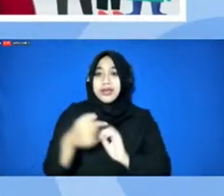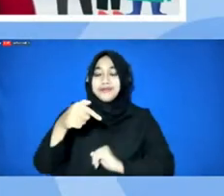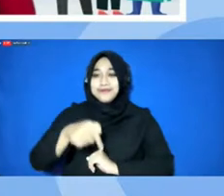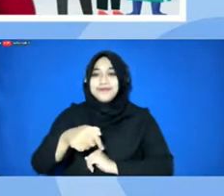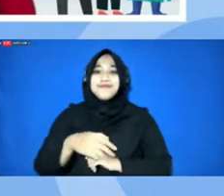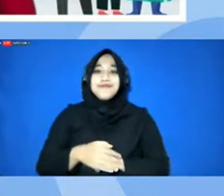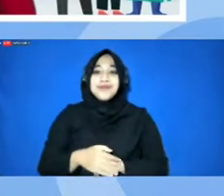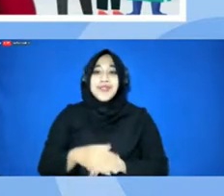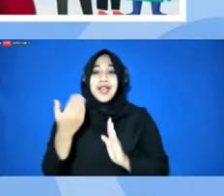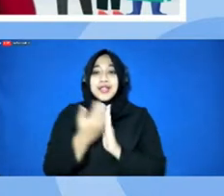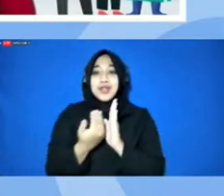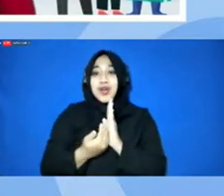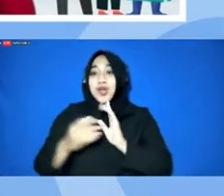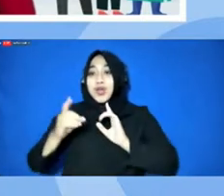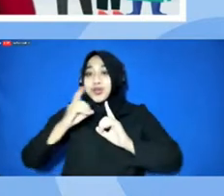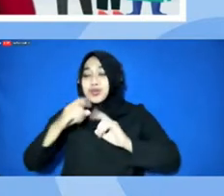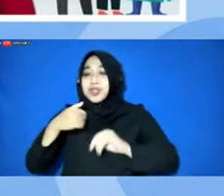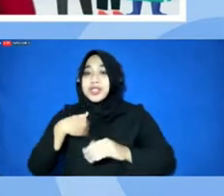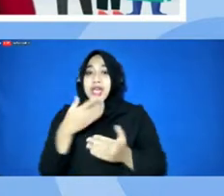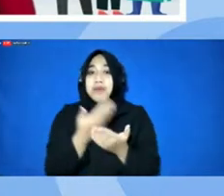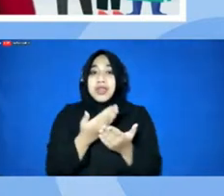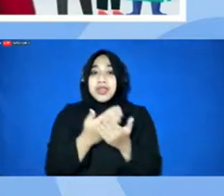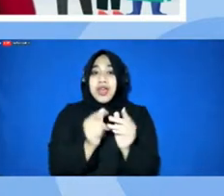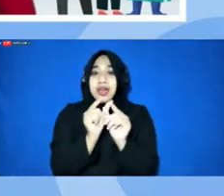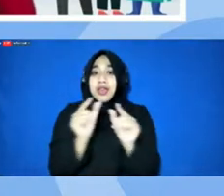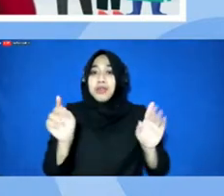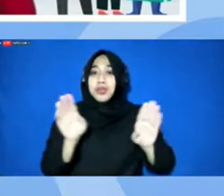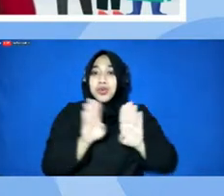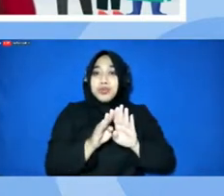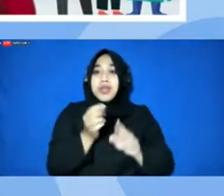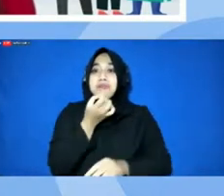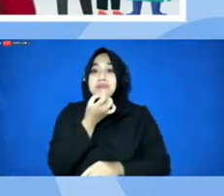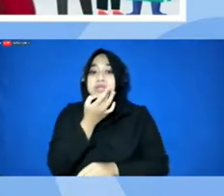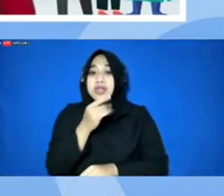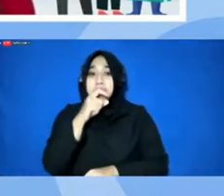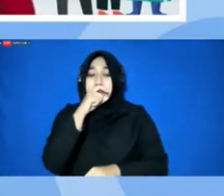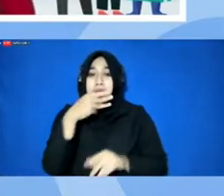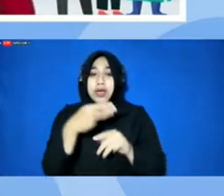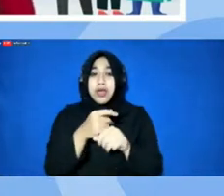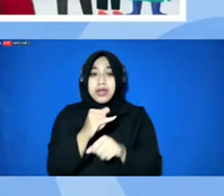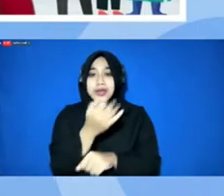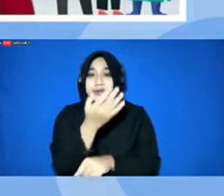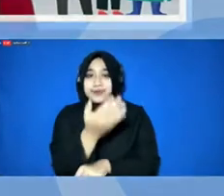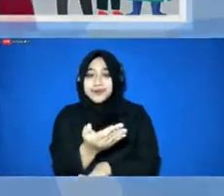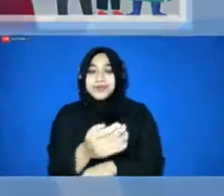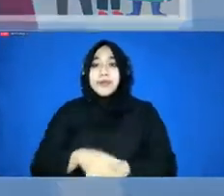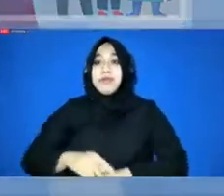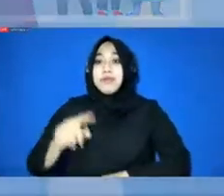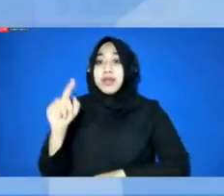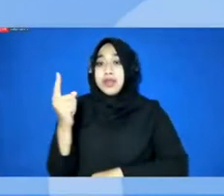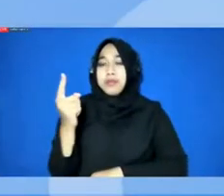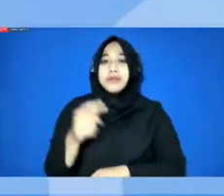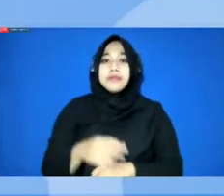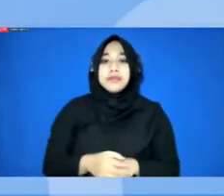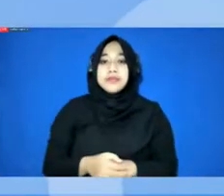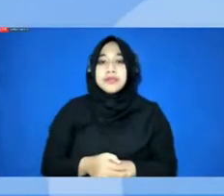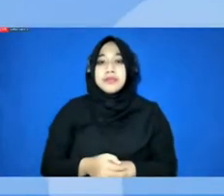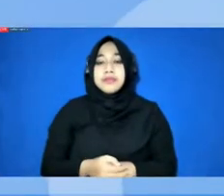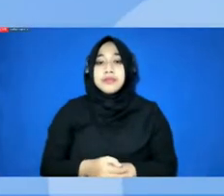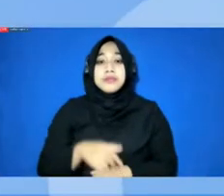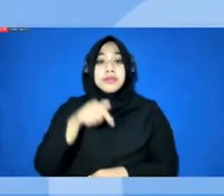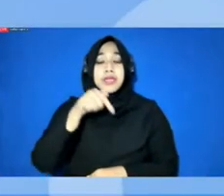sesi diskusi, boleh saya minta closing statement dan juga pesannya dari Pak Egy? Ya, pertama, karena ini